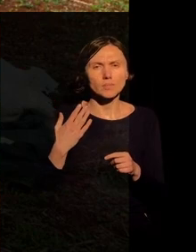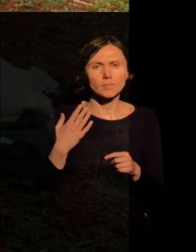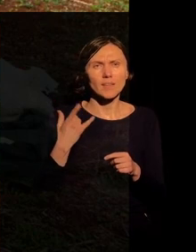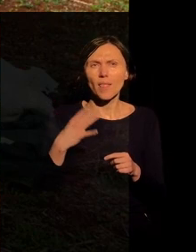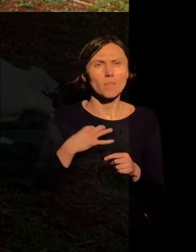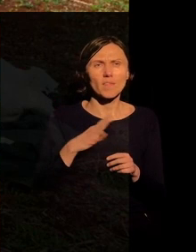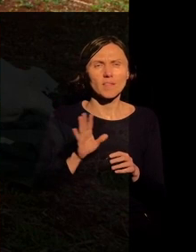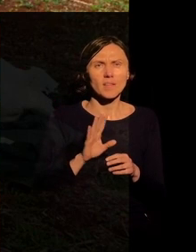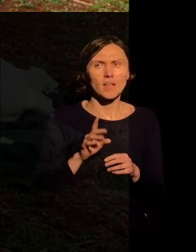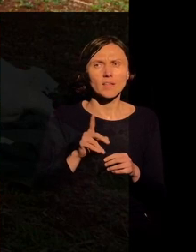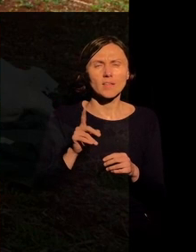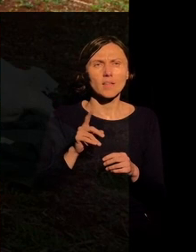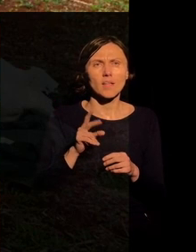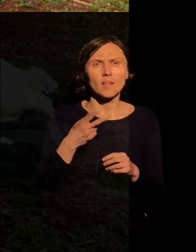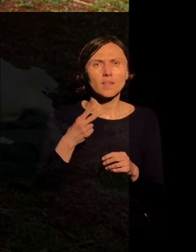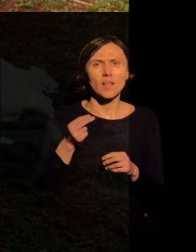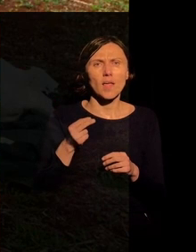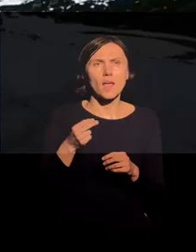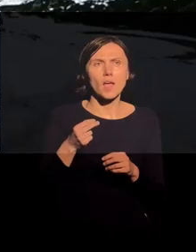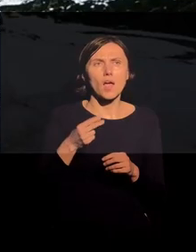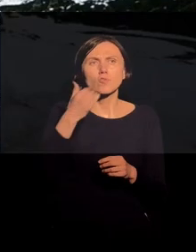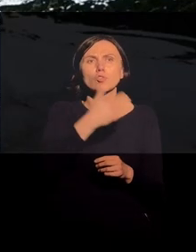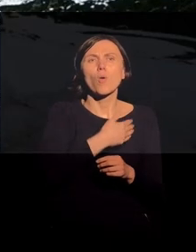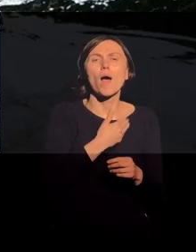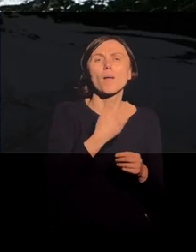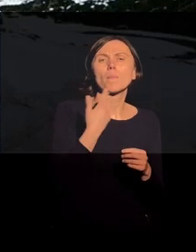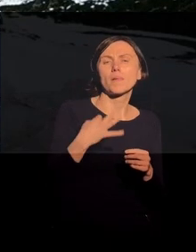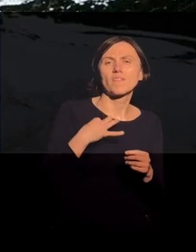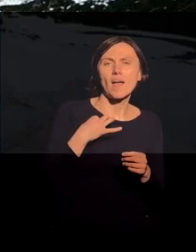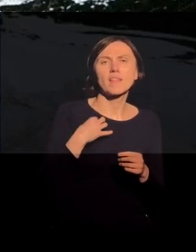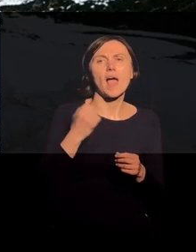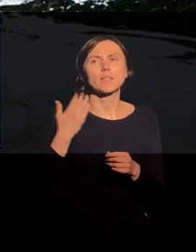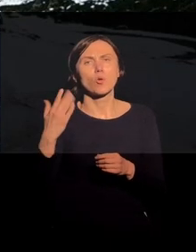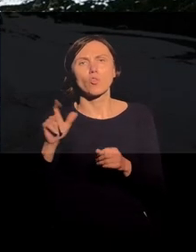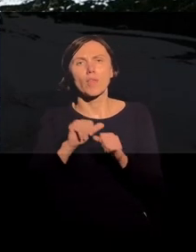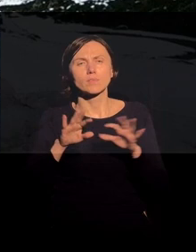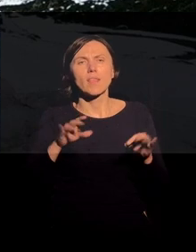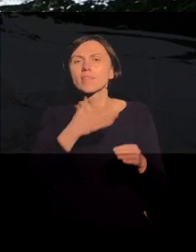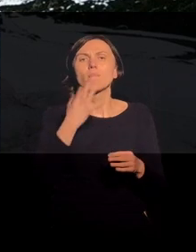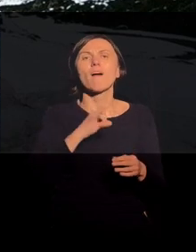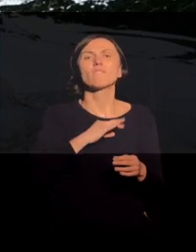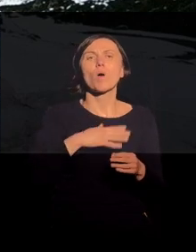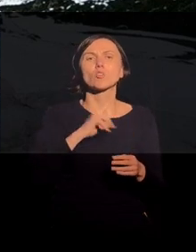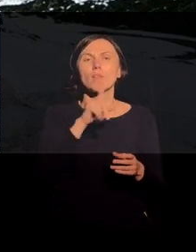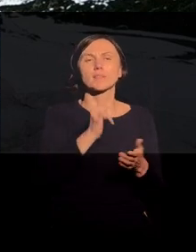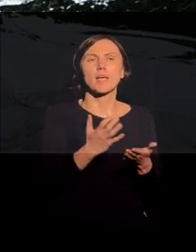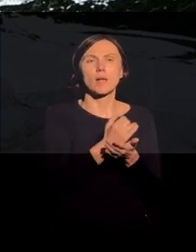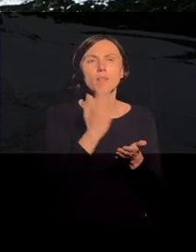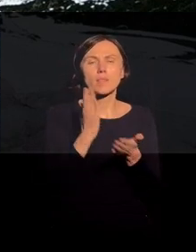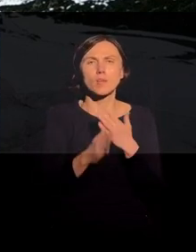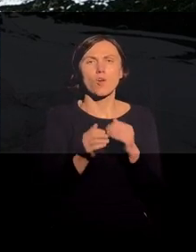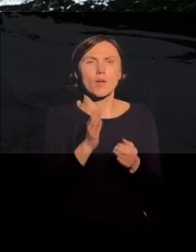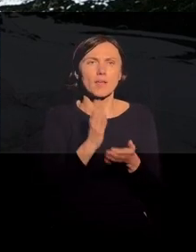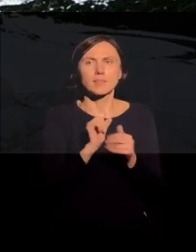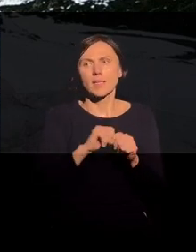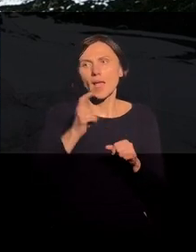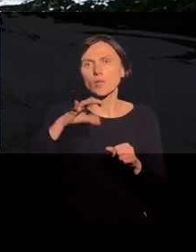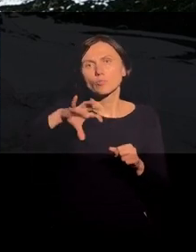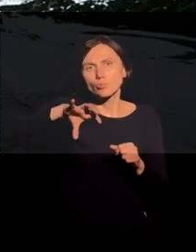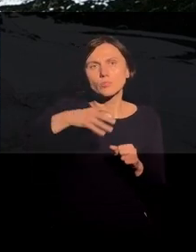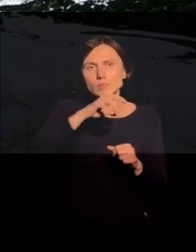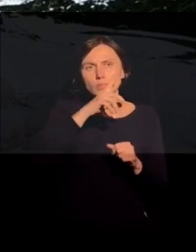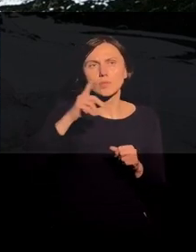nie prywatna, to znaczy nie, szkoła społeczna się różni tym, że nie ma takiego w zasadzie właściciela, który na tym zarabia, tylko jest jakieś ciało,